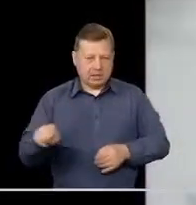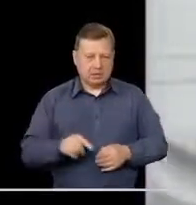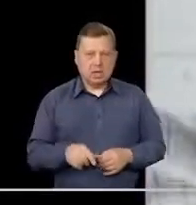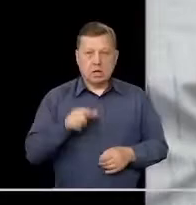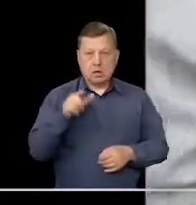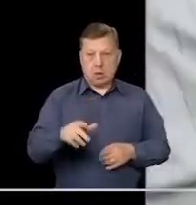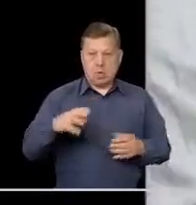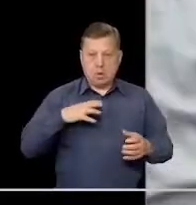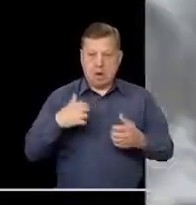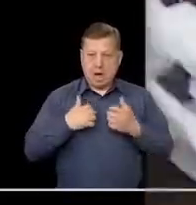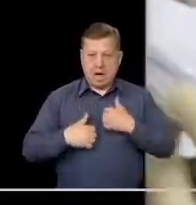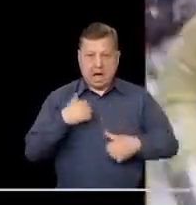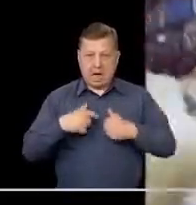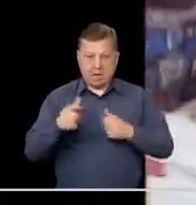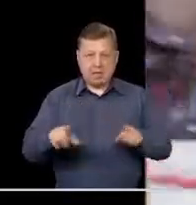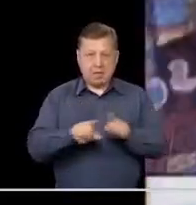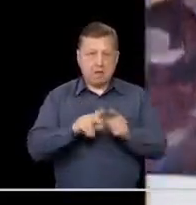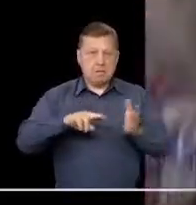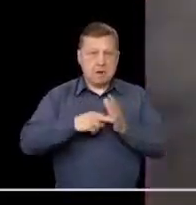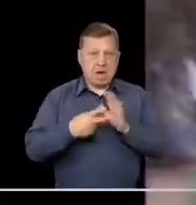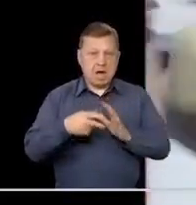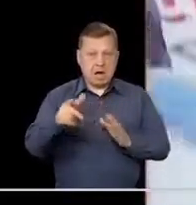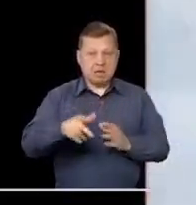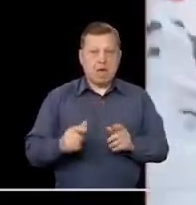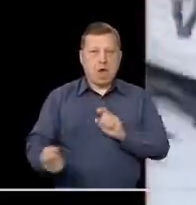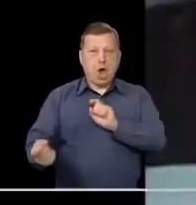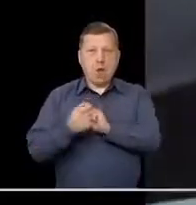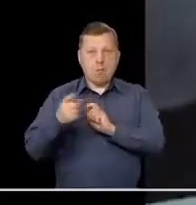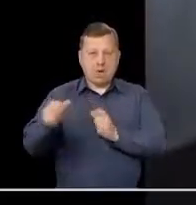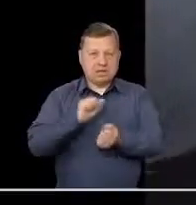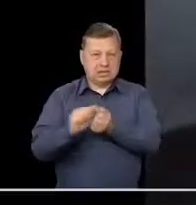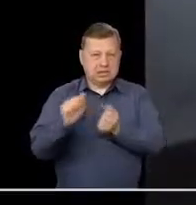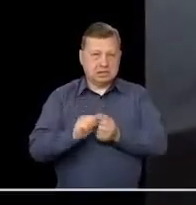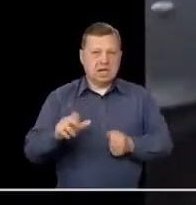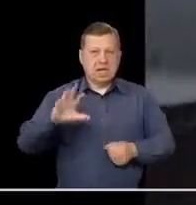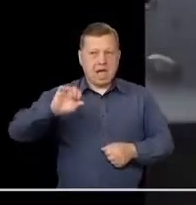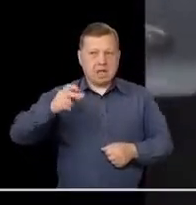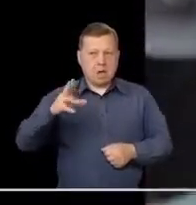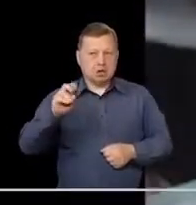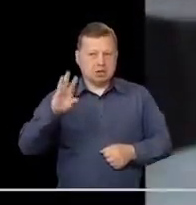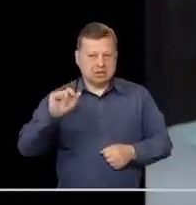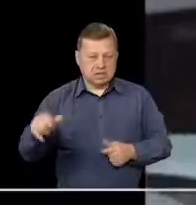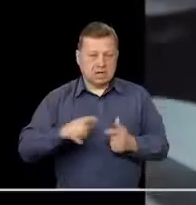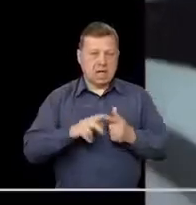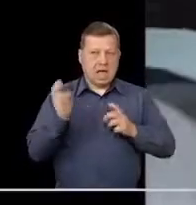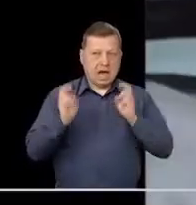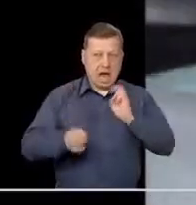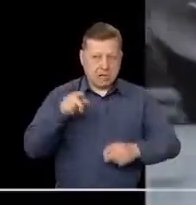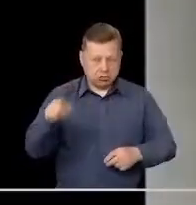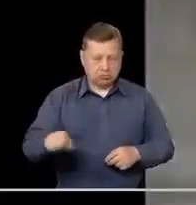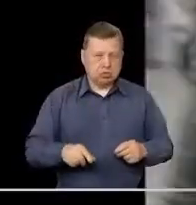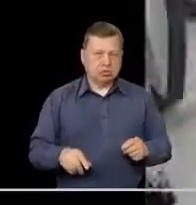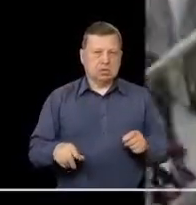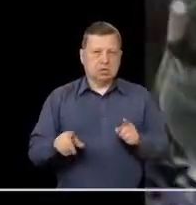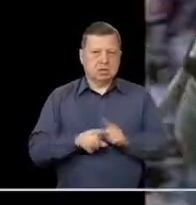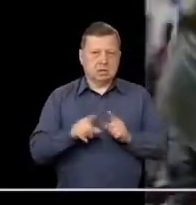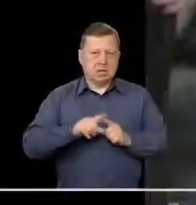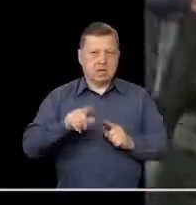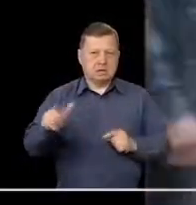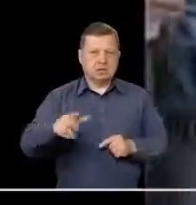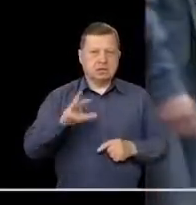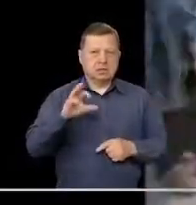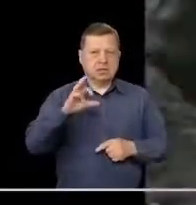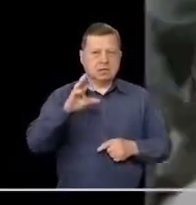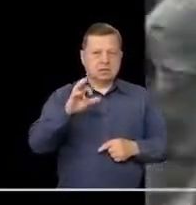medialna agresja. Rozpoczęło się planowane niszczenie opozycji związanej z Janem Olszewskim i Jarosławem Kaczyńskim, rozbijanie